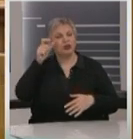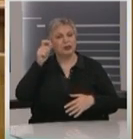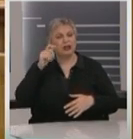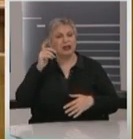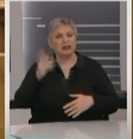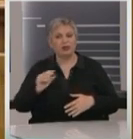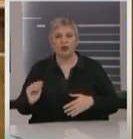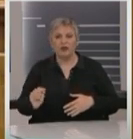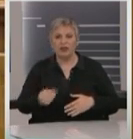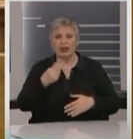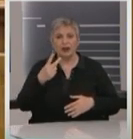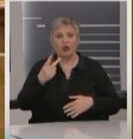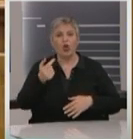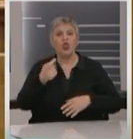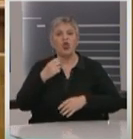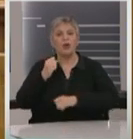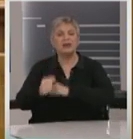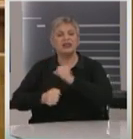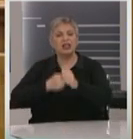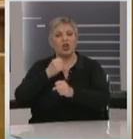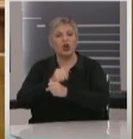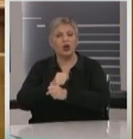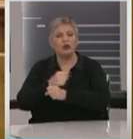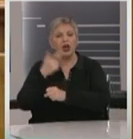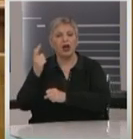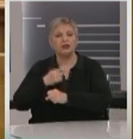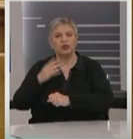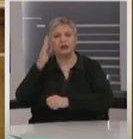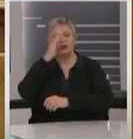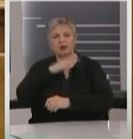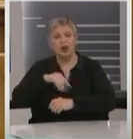από 2,5 χρόνια. Καλά είναι εκεί που κρύβεται, δεν σας κάνει καλό να εμφανίζεται.